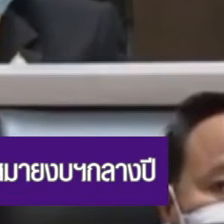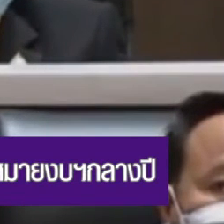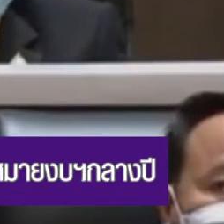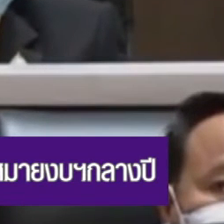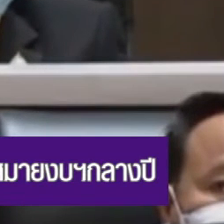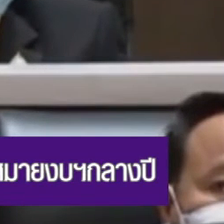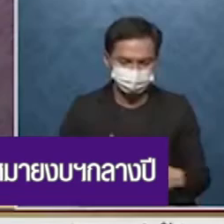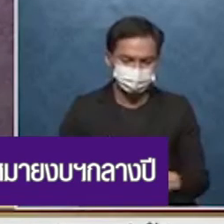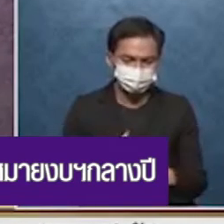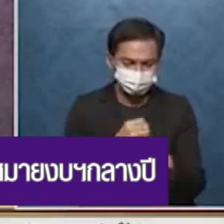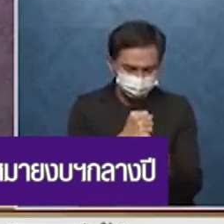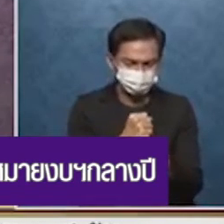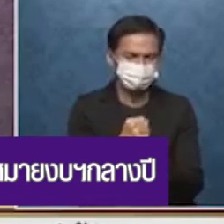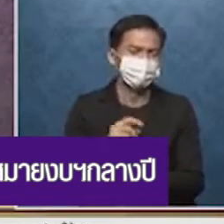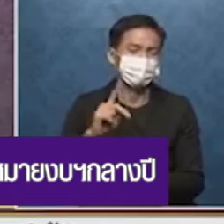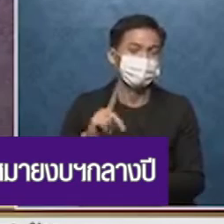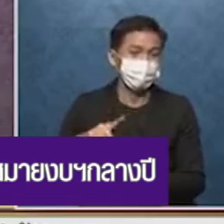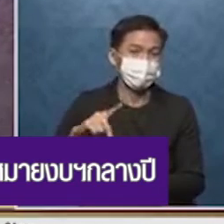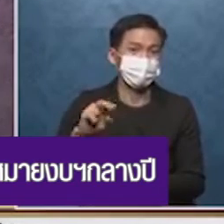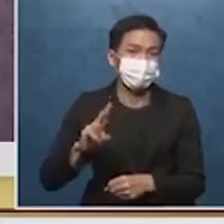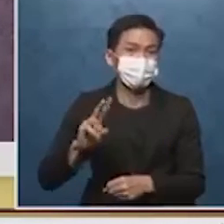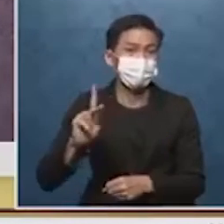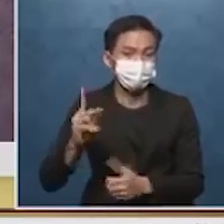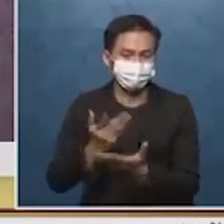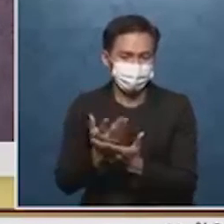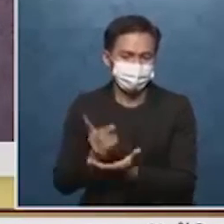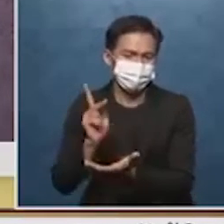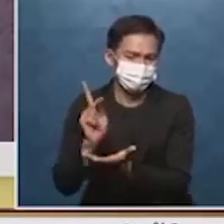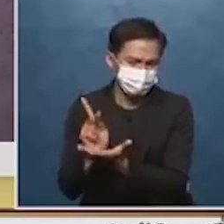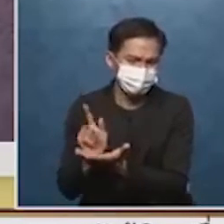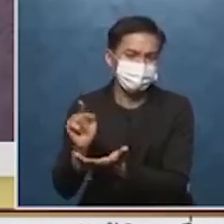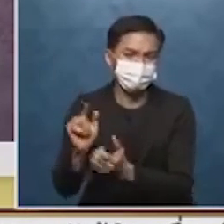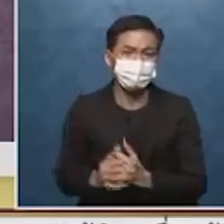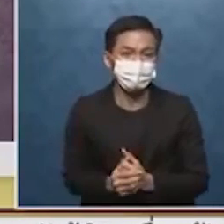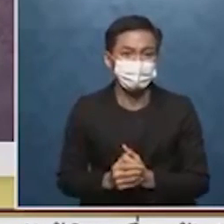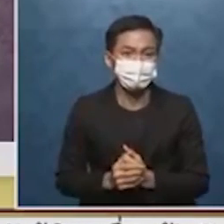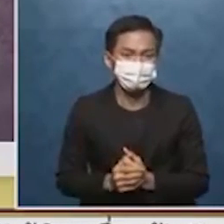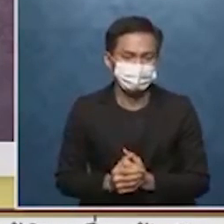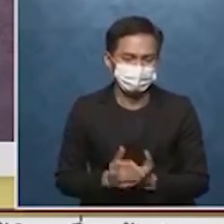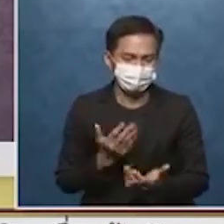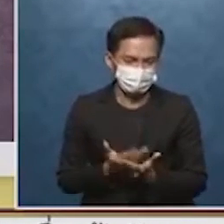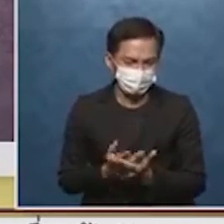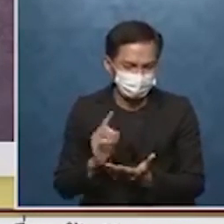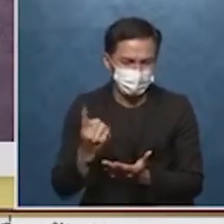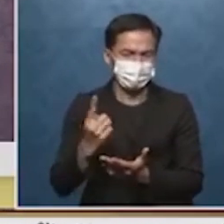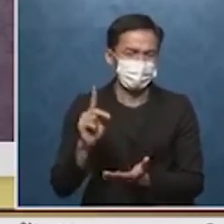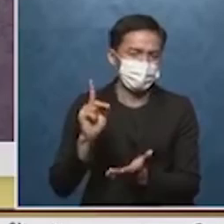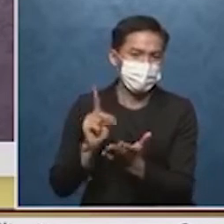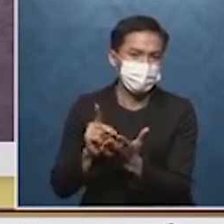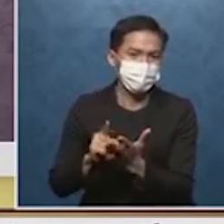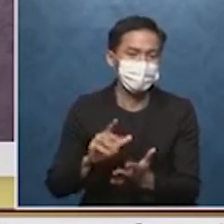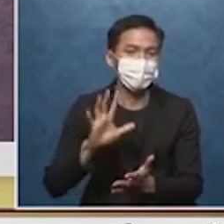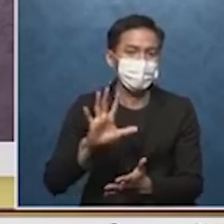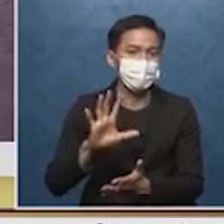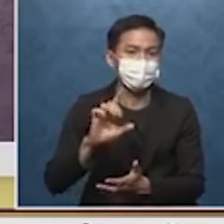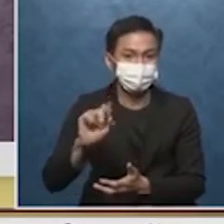งศ์ค่ะ ในพรก.เงินกู้500,000 ล้านเนี่ยนะครับ